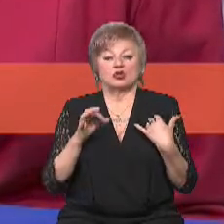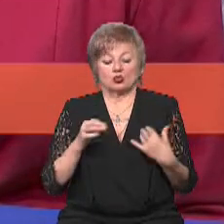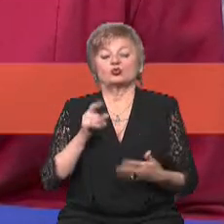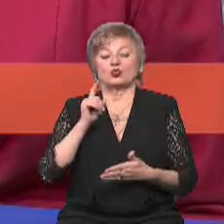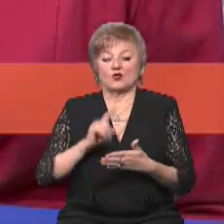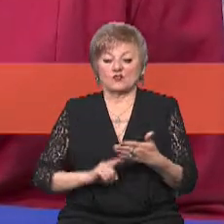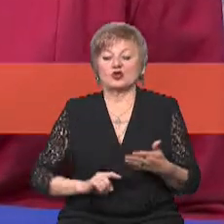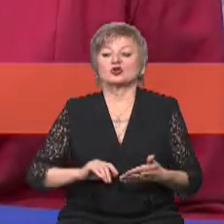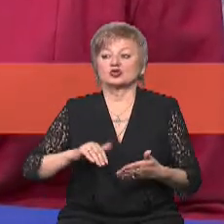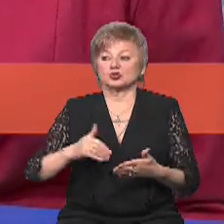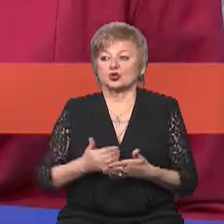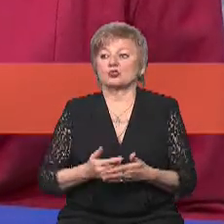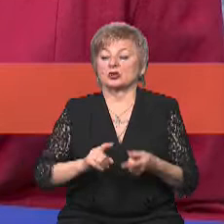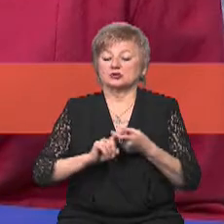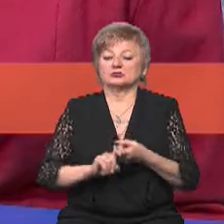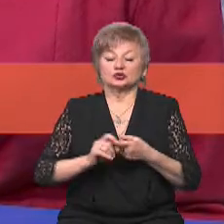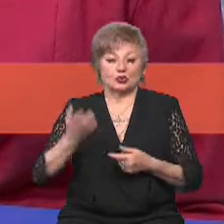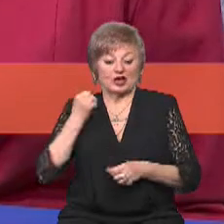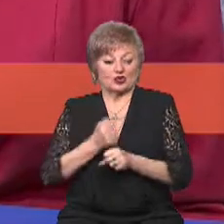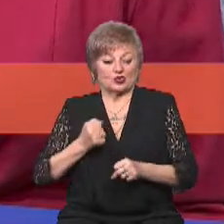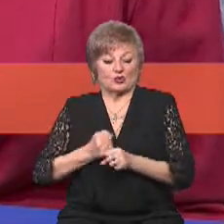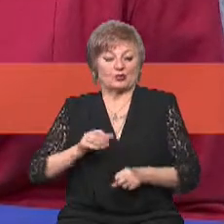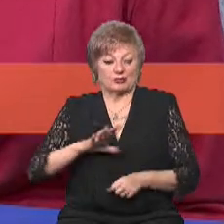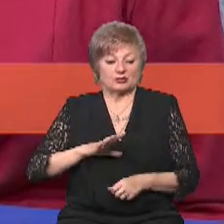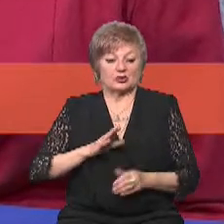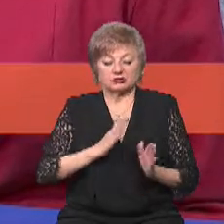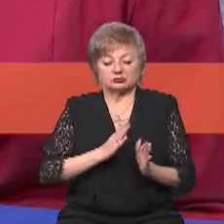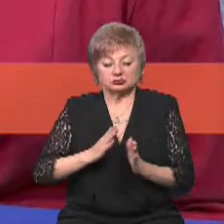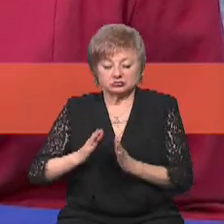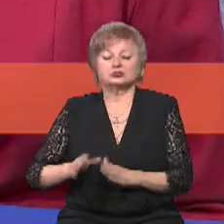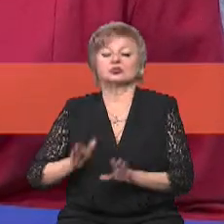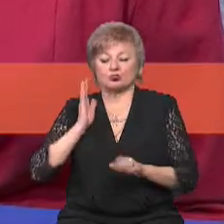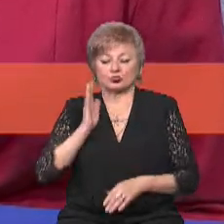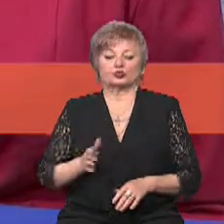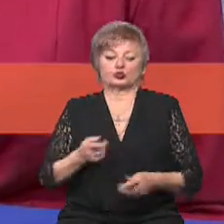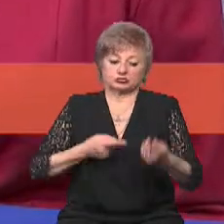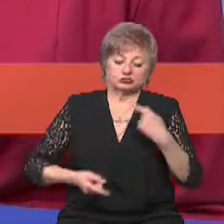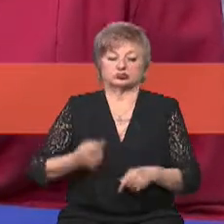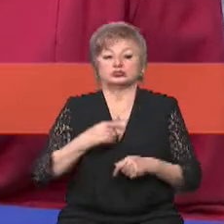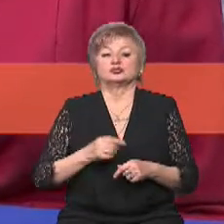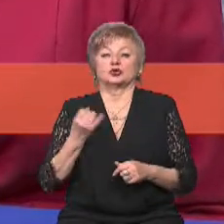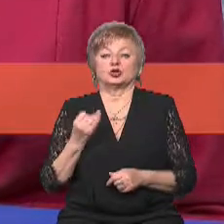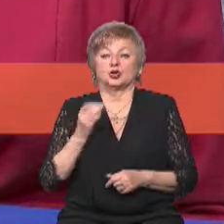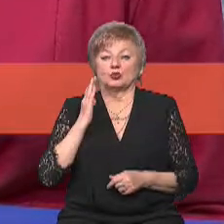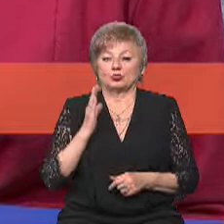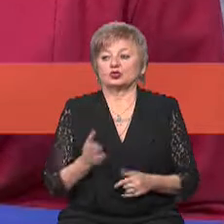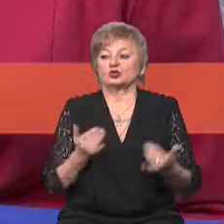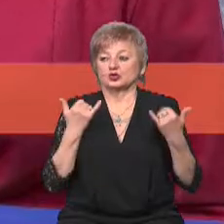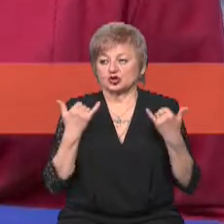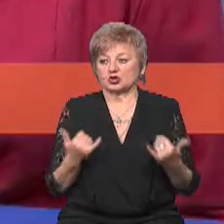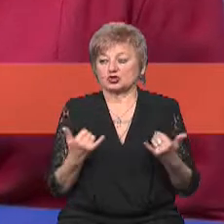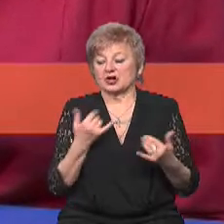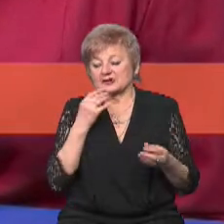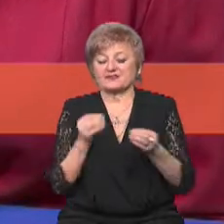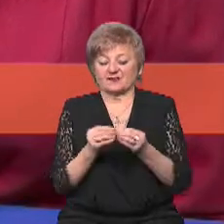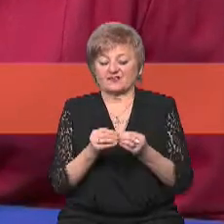що, знову ж таки, ті всі напрацювання, які були попередньо, вони в силі і діють. І, відповідно, зараз